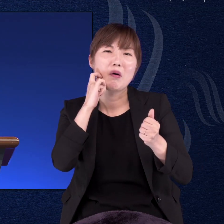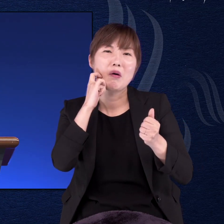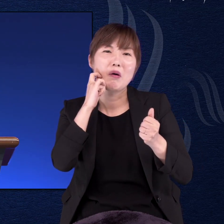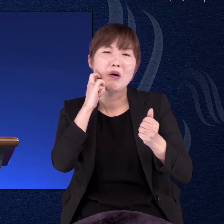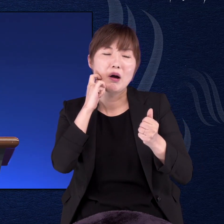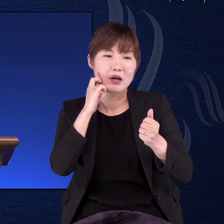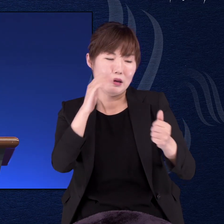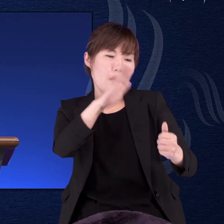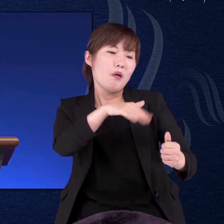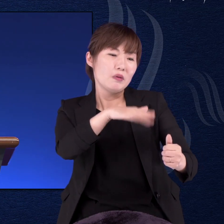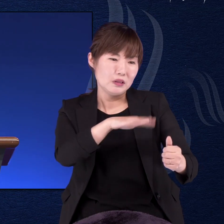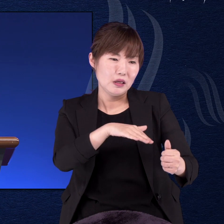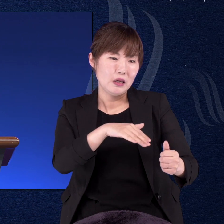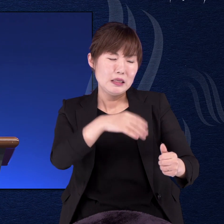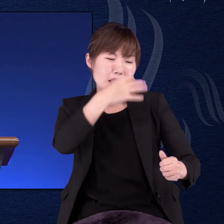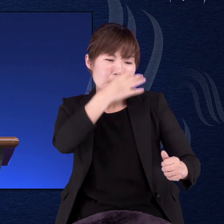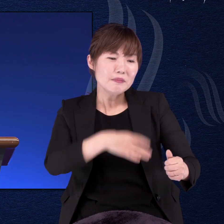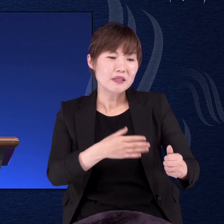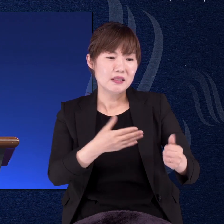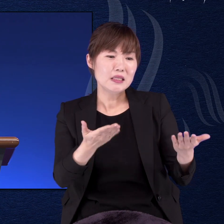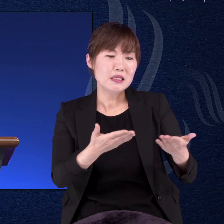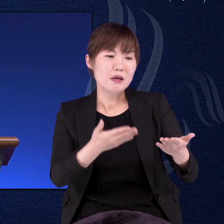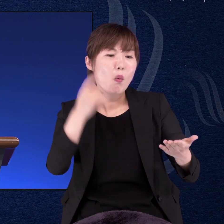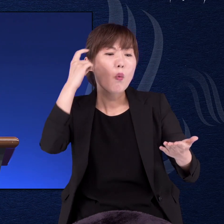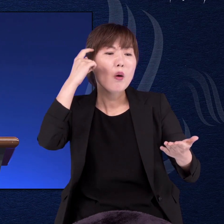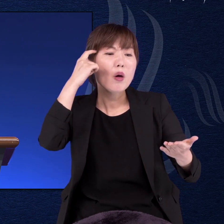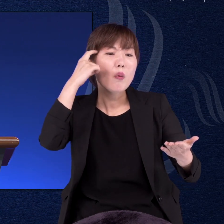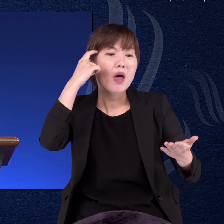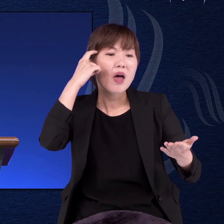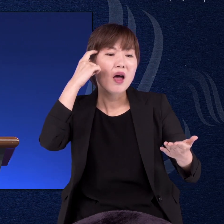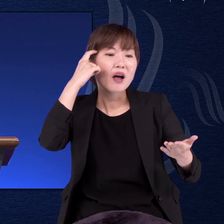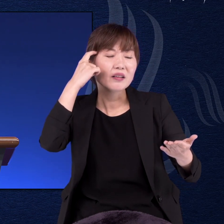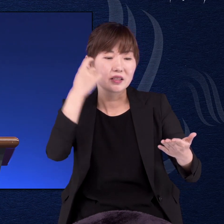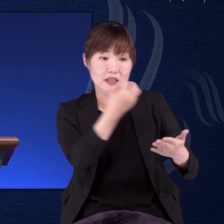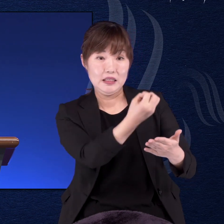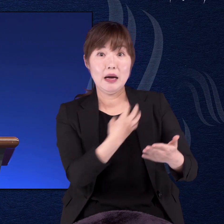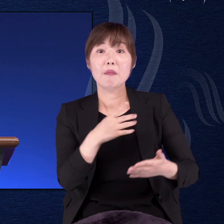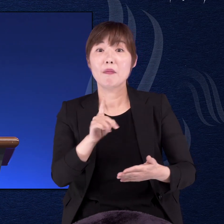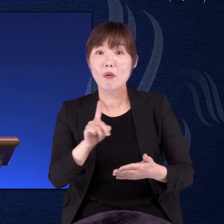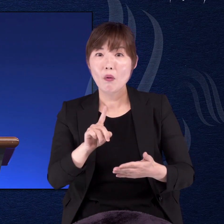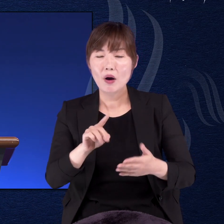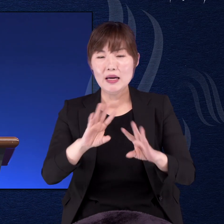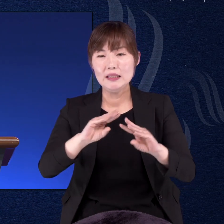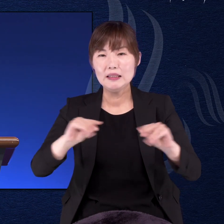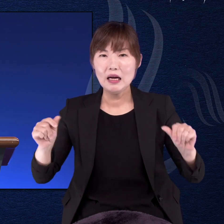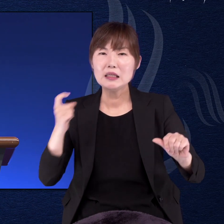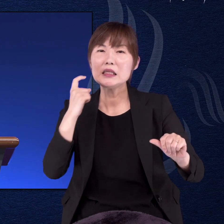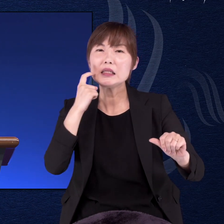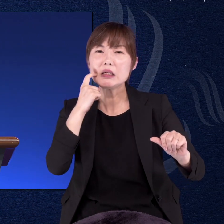하세요? 어머님이 땅은 거짓말을 안 해 라는 말씀을 하시더라고요.